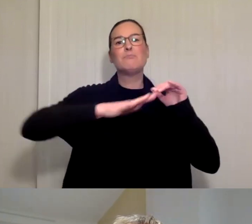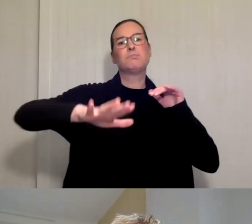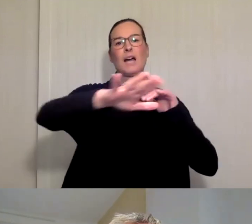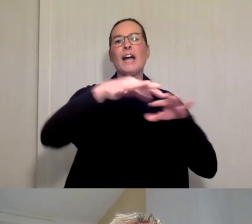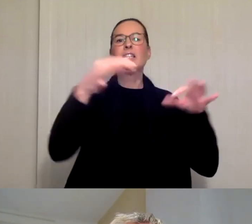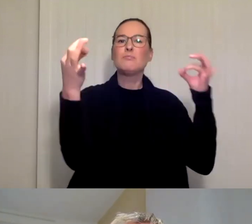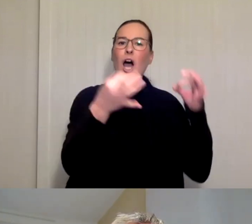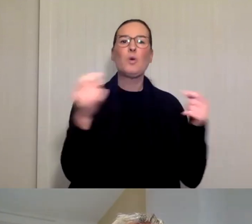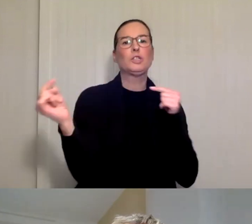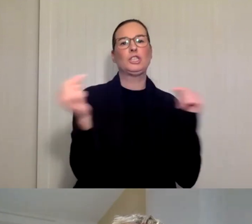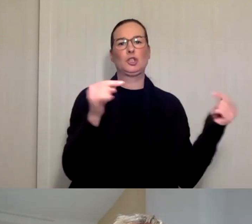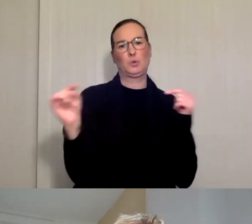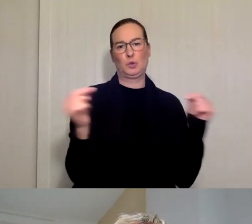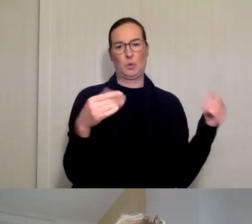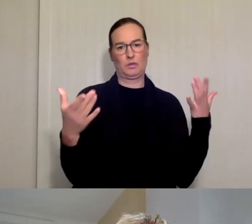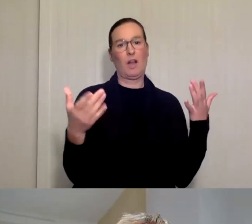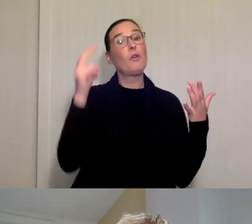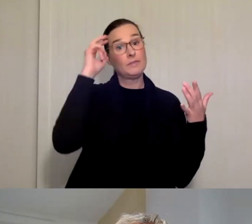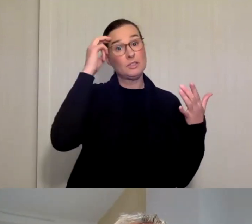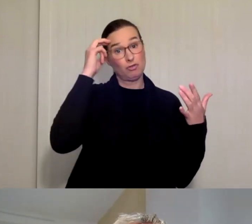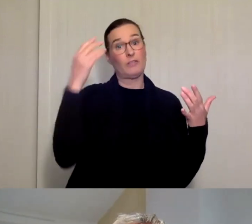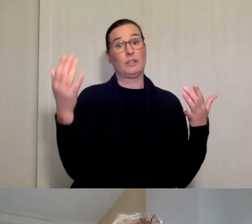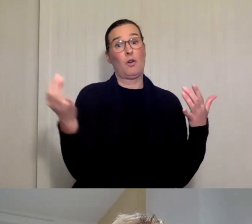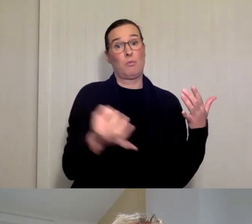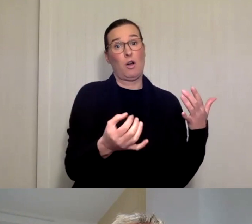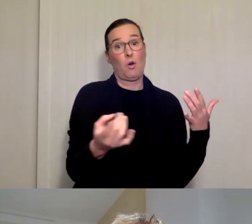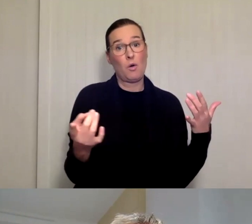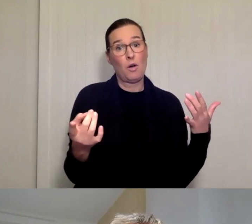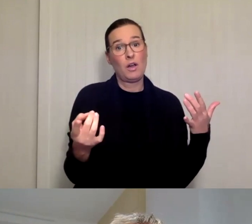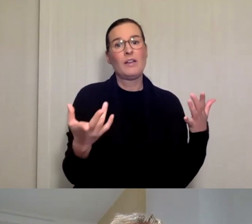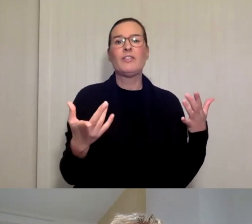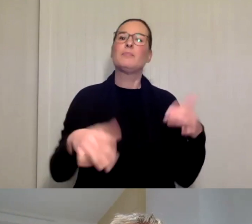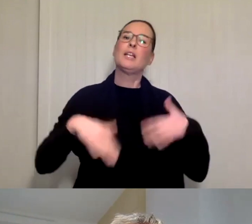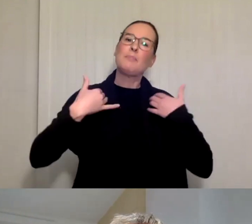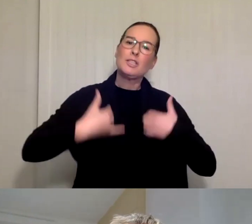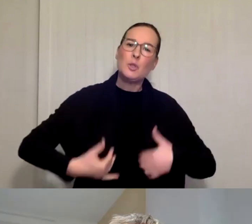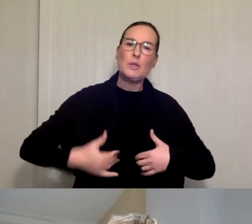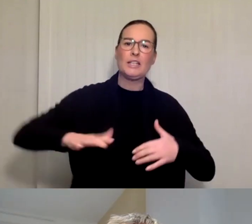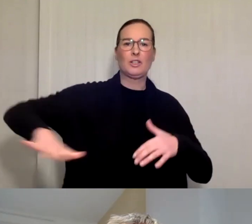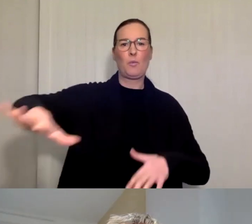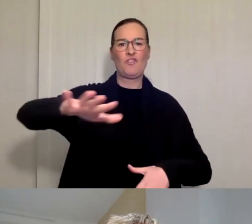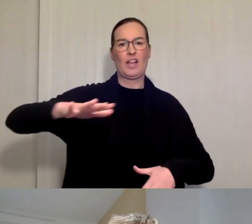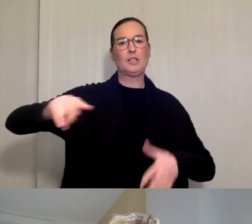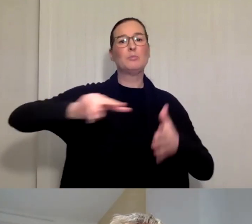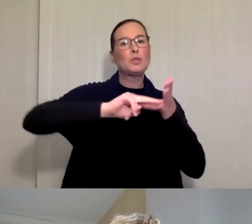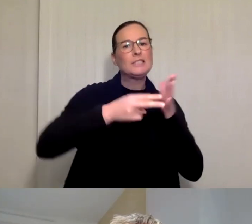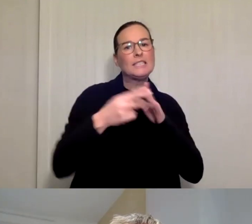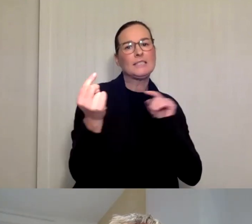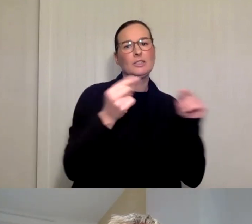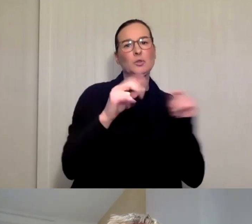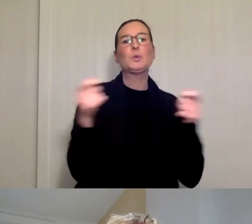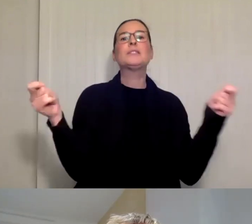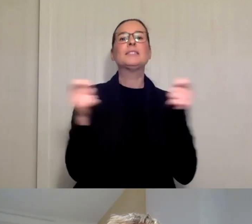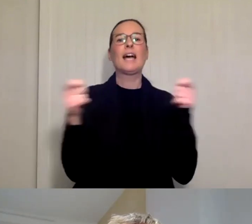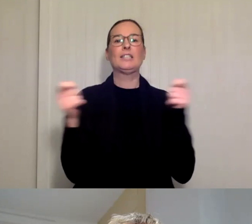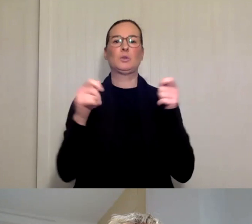haben Diskussionen im persönlichen Umfeld, in der Politik, auch in den Zeitungen werden Diskussionen geführt und auch in der Wissenschaft gibt